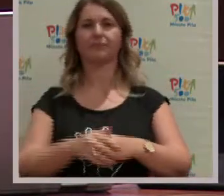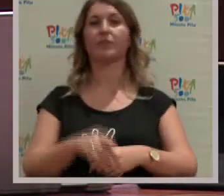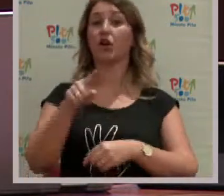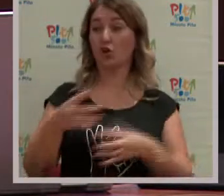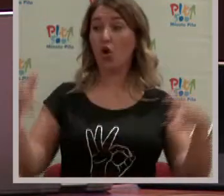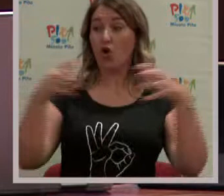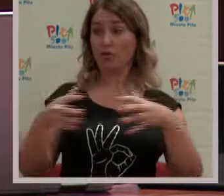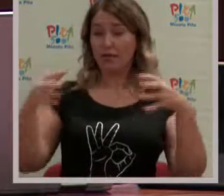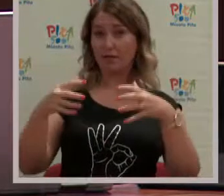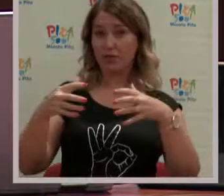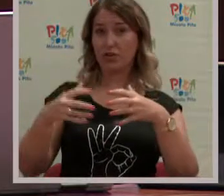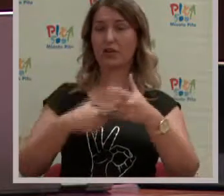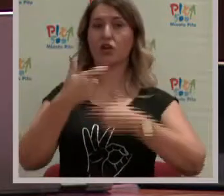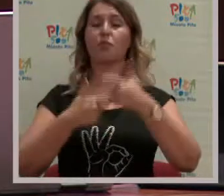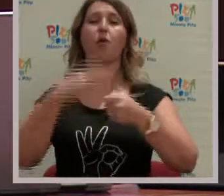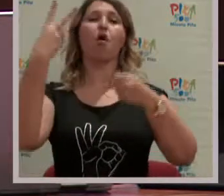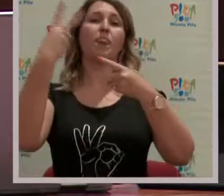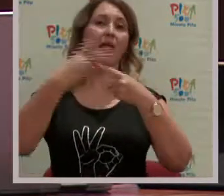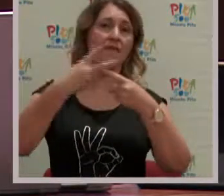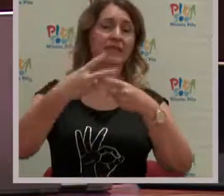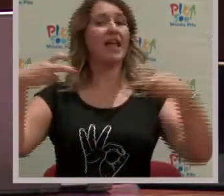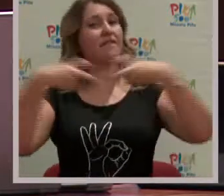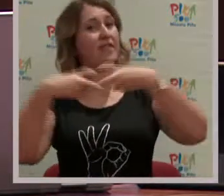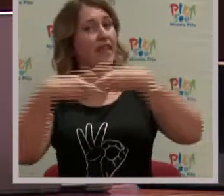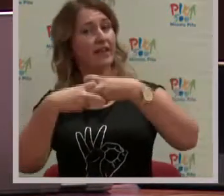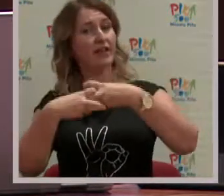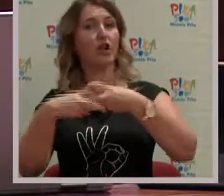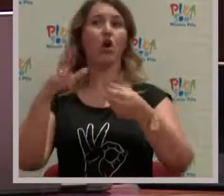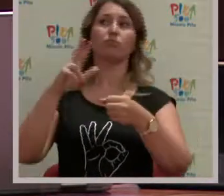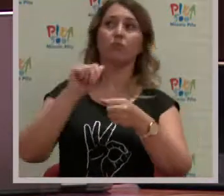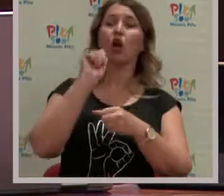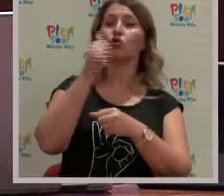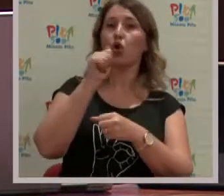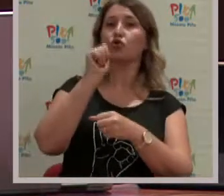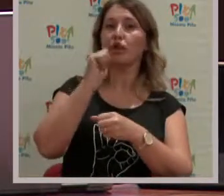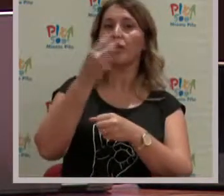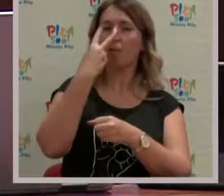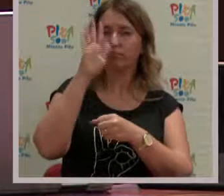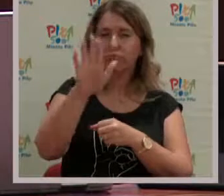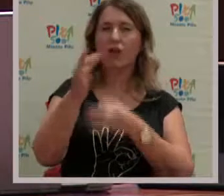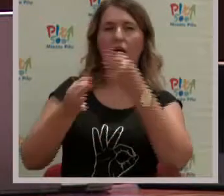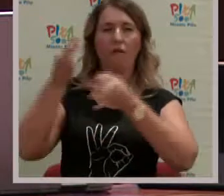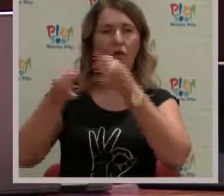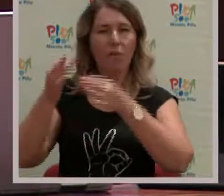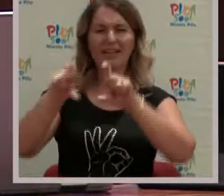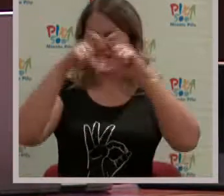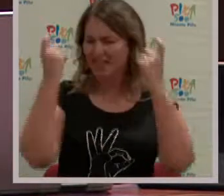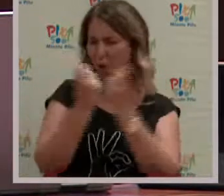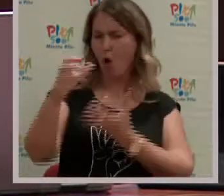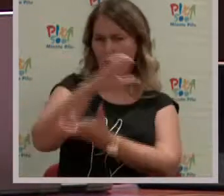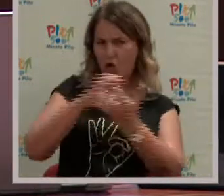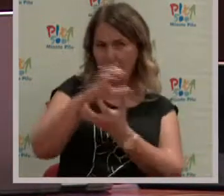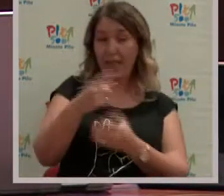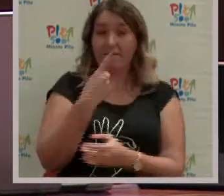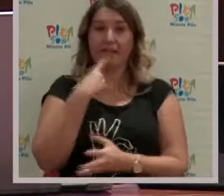uruchomiło m.in. internetową telewizję, która w dni powszednie przekazuje najświeższe informacje z kraju i ze świata w